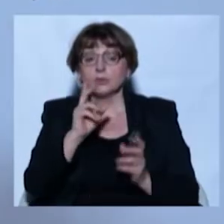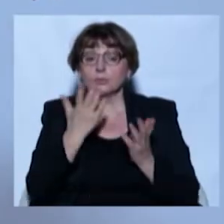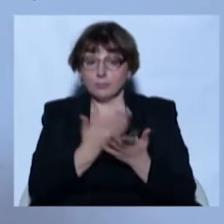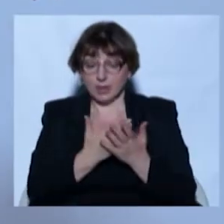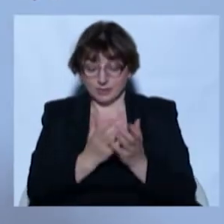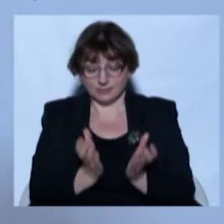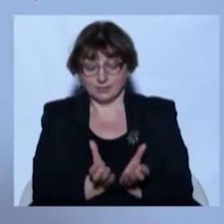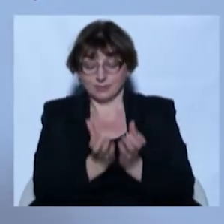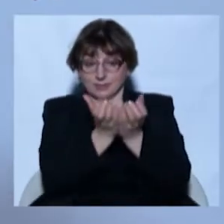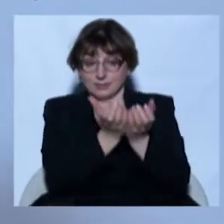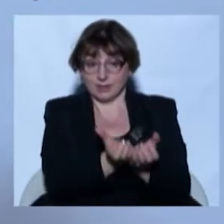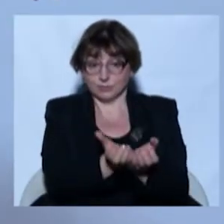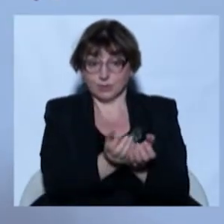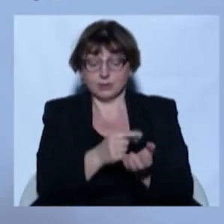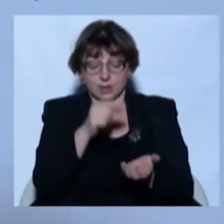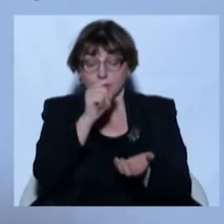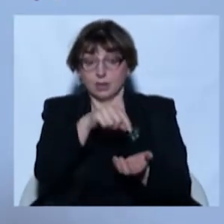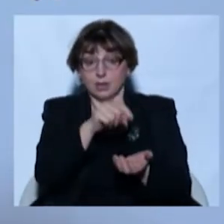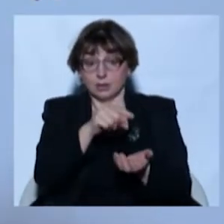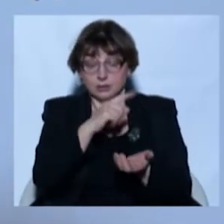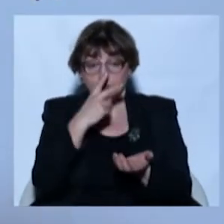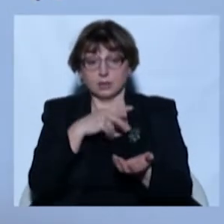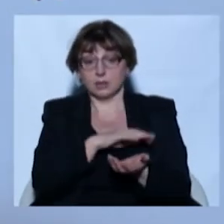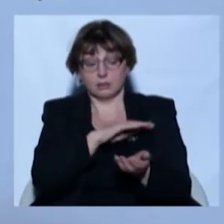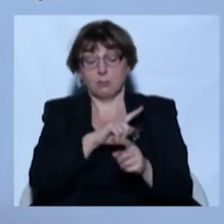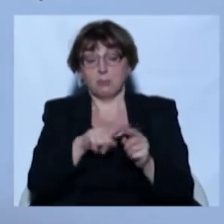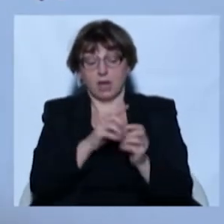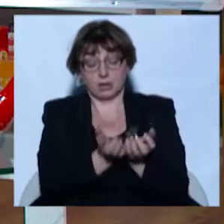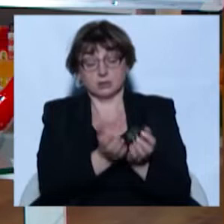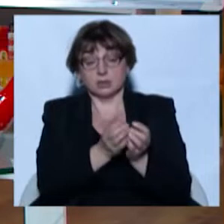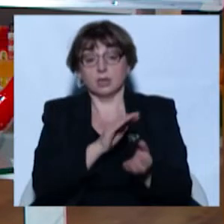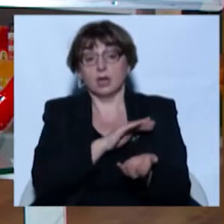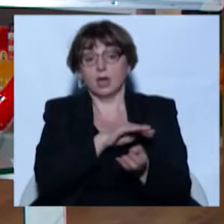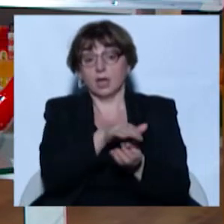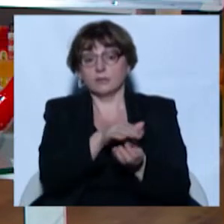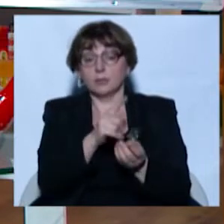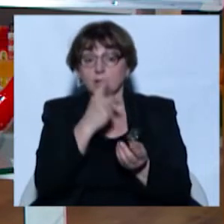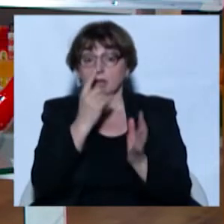შეუდგამთ, თქვენ ნახავთ, რომ საკმაოდ მალე ეს ქილა აივსება და